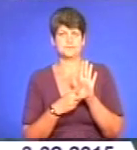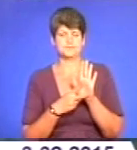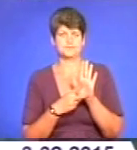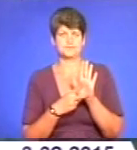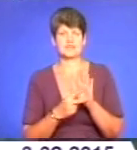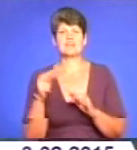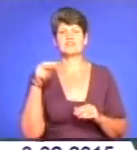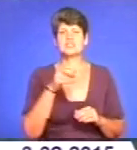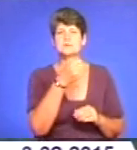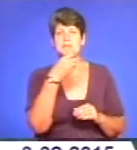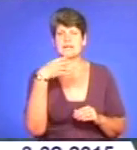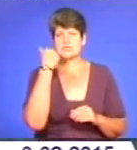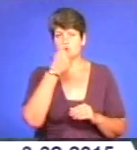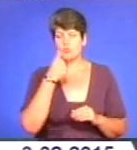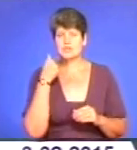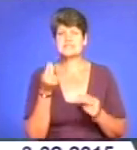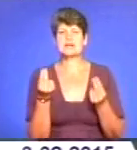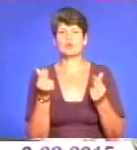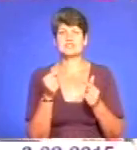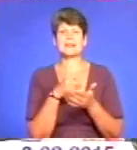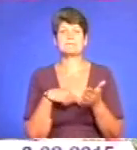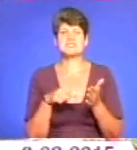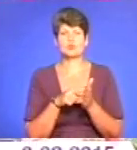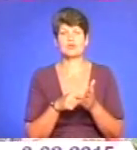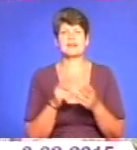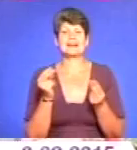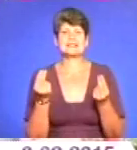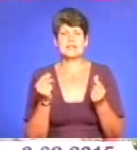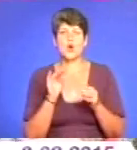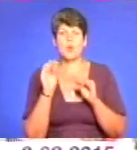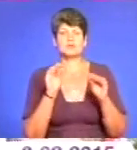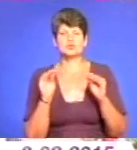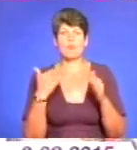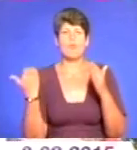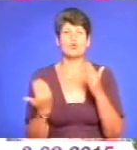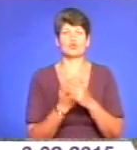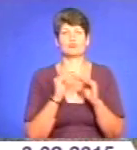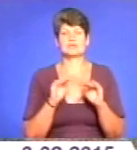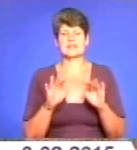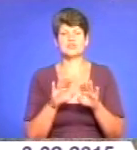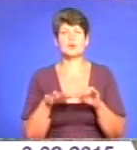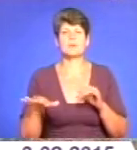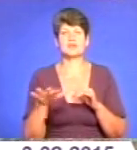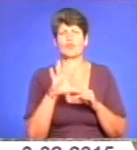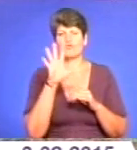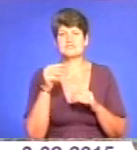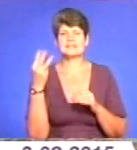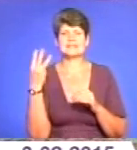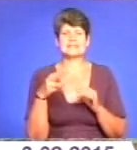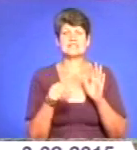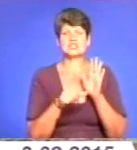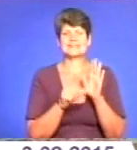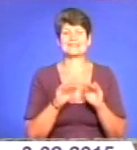У 2015 році за кошти міської казни облаштовано по одному дитячому майданчику в усіх 36